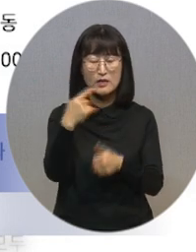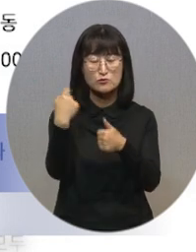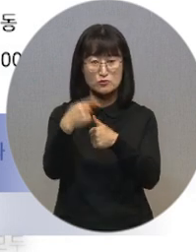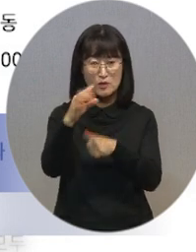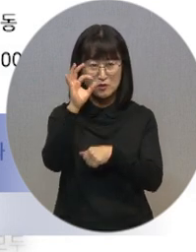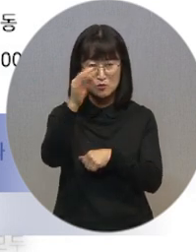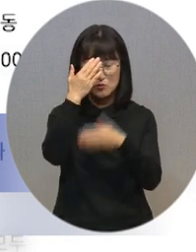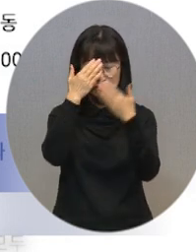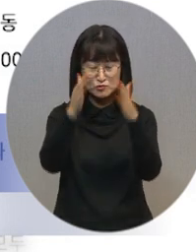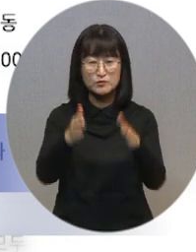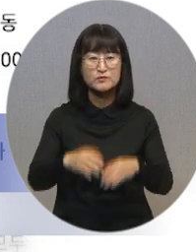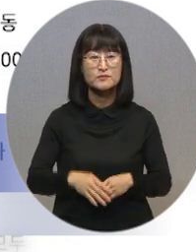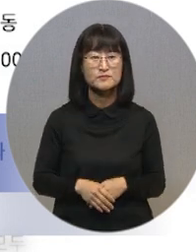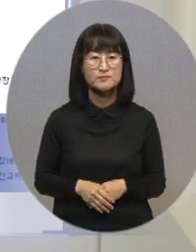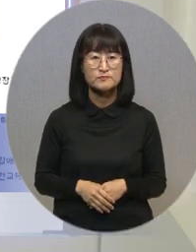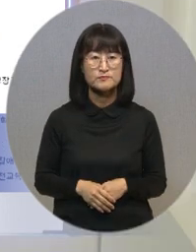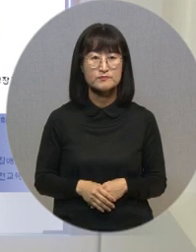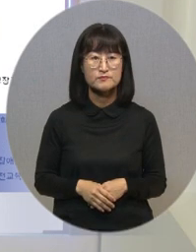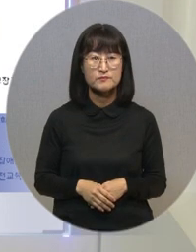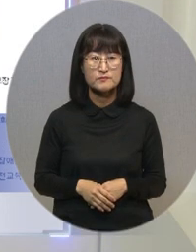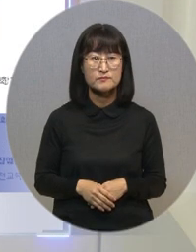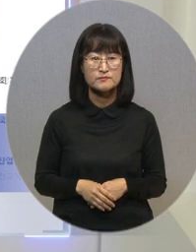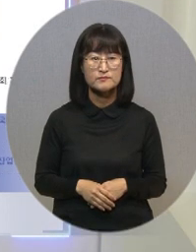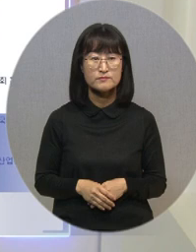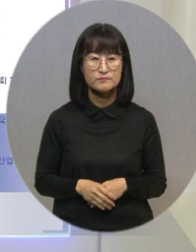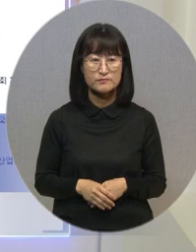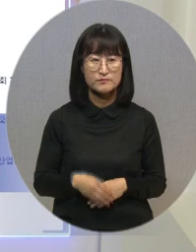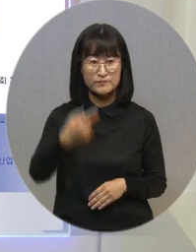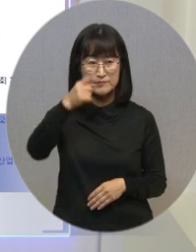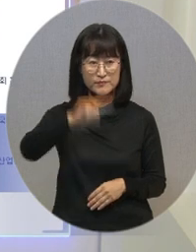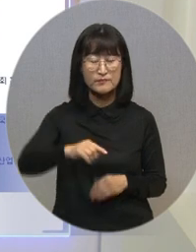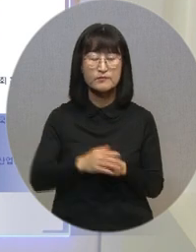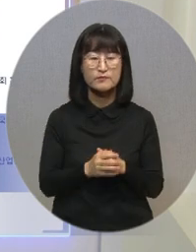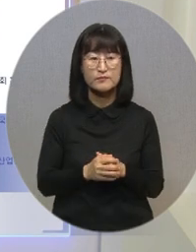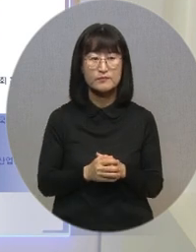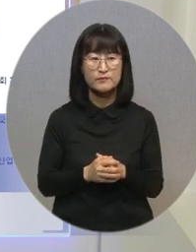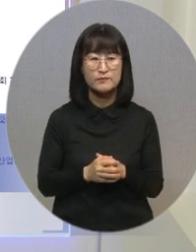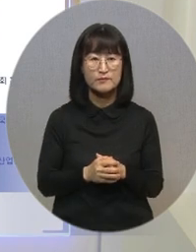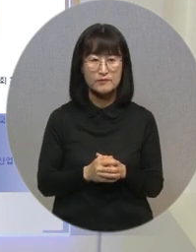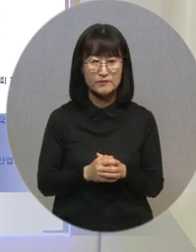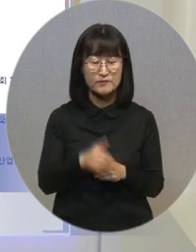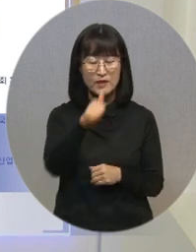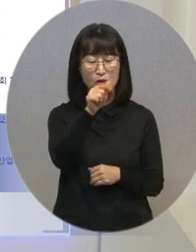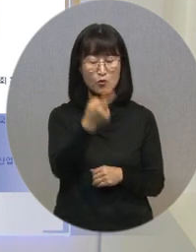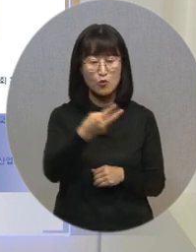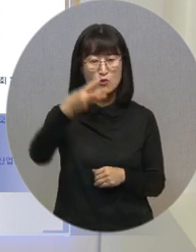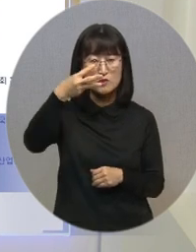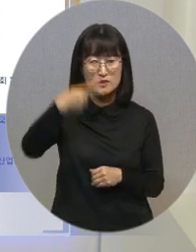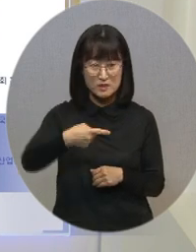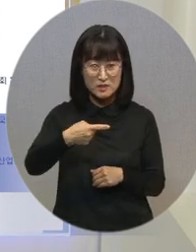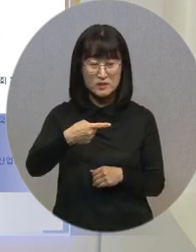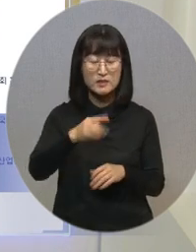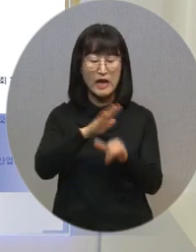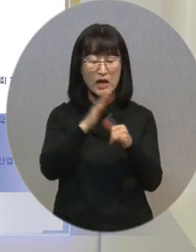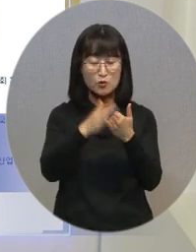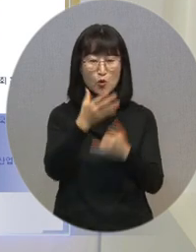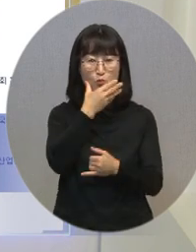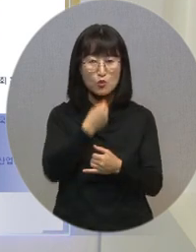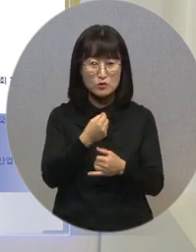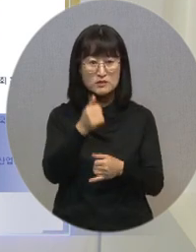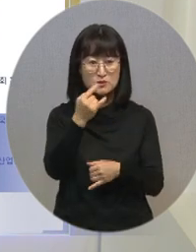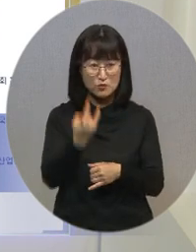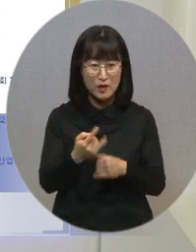전액 무료입니다 다음 뉴스입니다 홀트 아동복지가 오는 18일부터